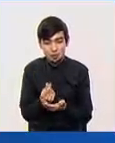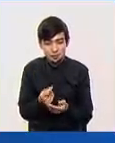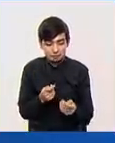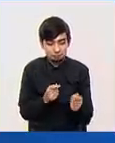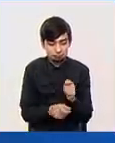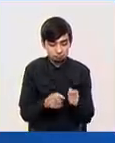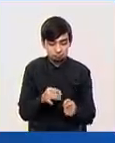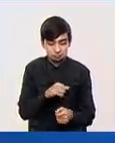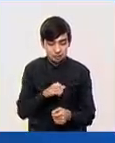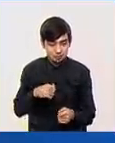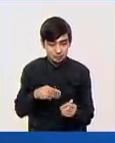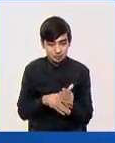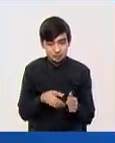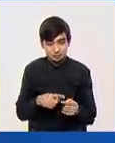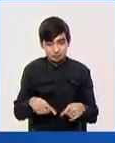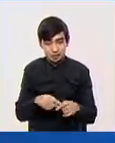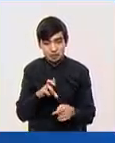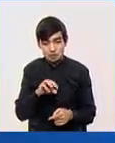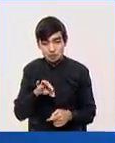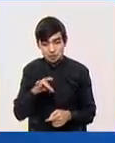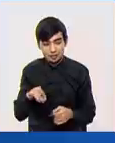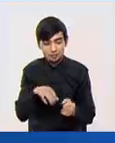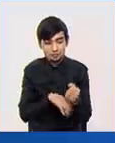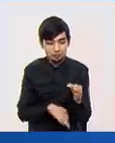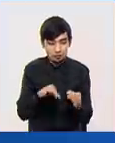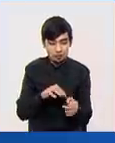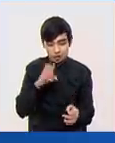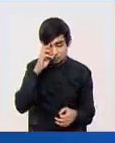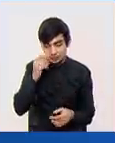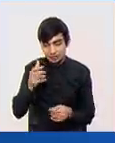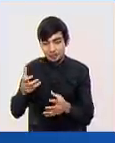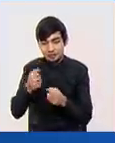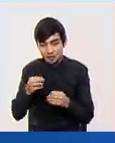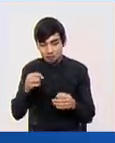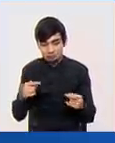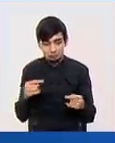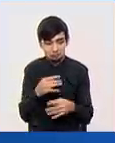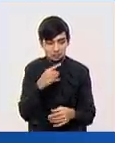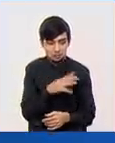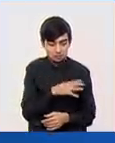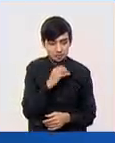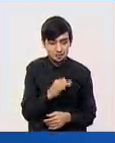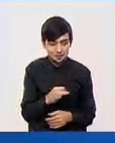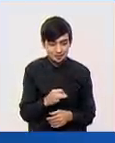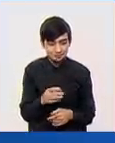жұмыстарын жүргізді. Яғни блогердің жыл соңы ал бюджетті игеру керек деген сөзі негізсіз. Мұндай